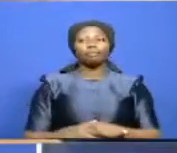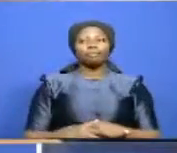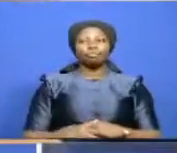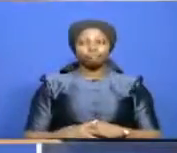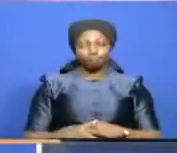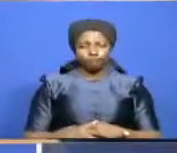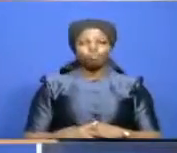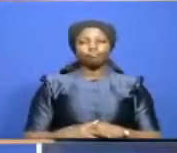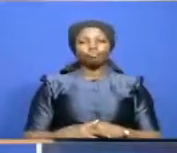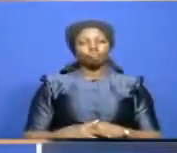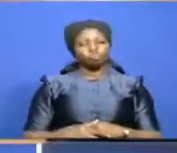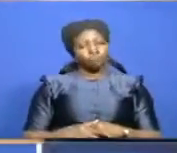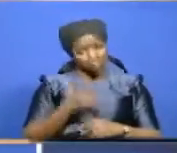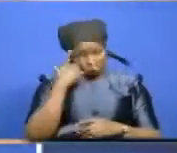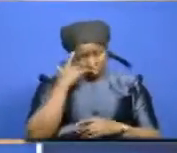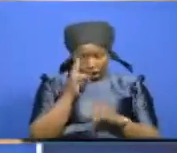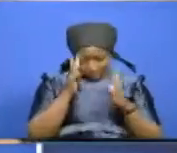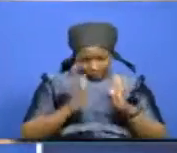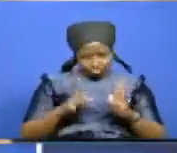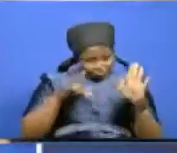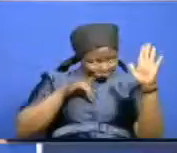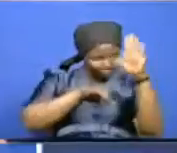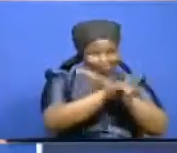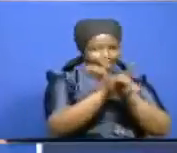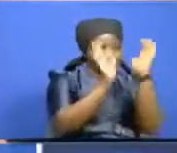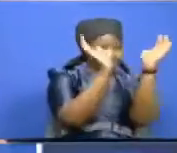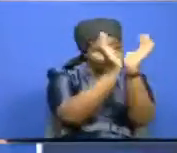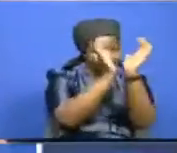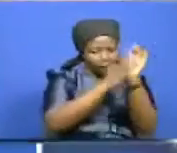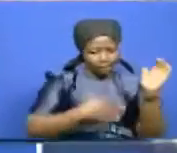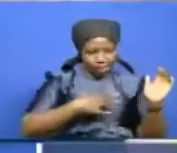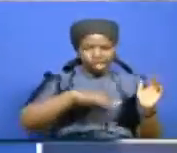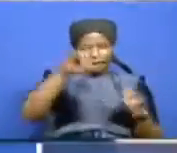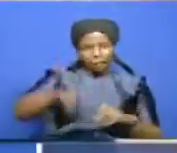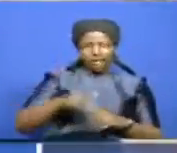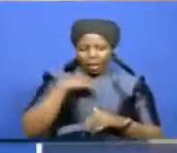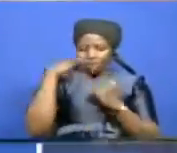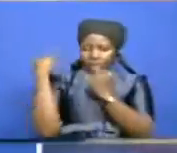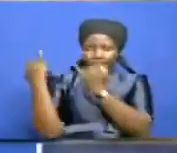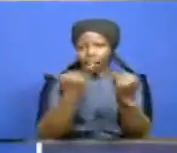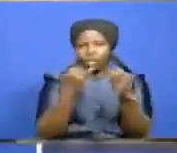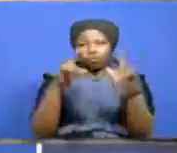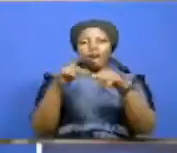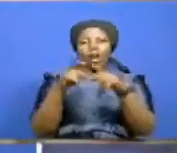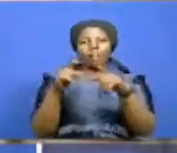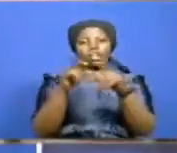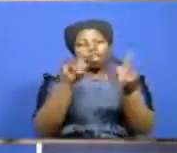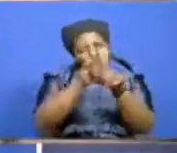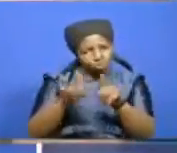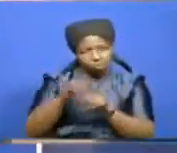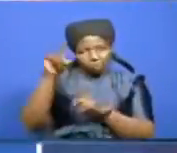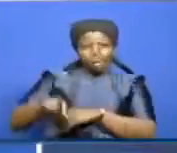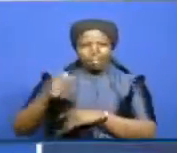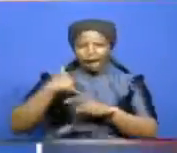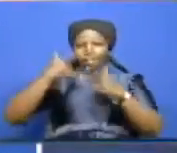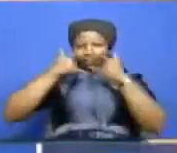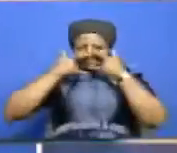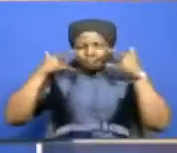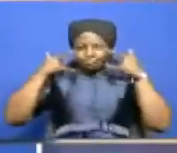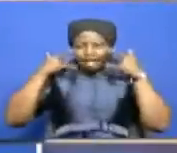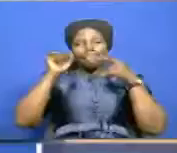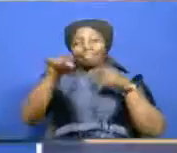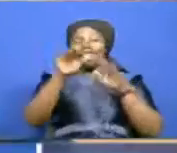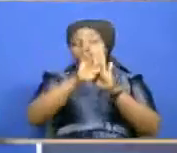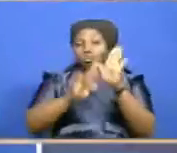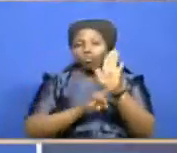Na ili kuingia ndani ya uwanja, wageni walitajika kuwa na kadi ya mwaliko bali na kuvalia barakoa. Masharti hayo pia